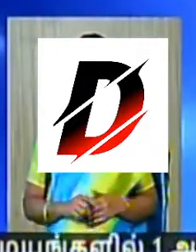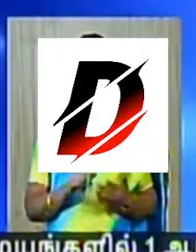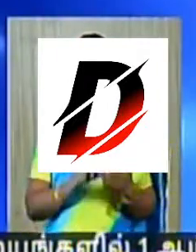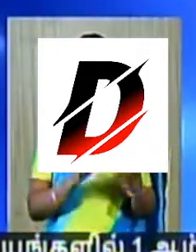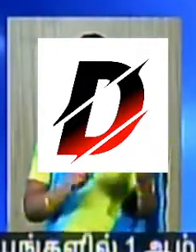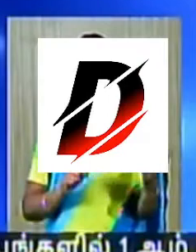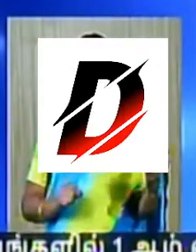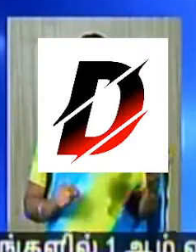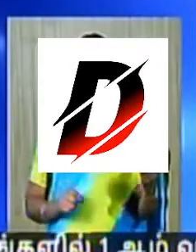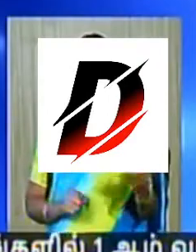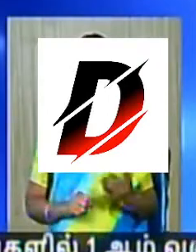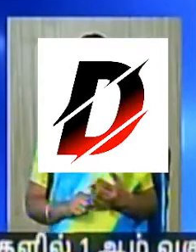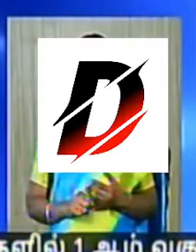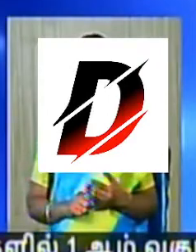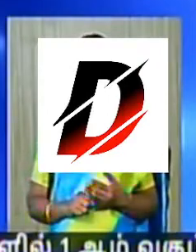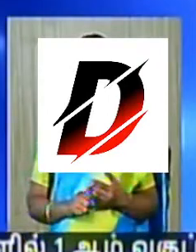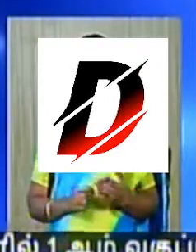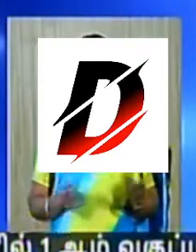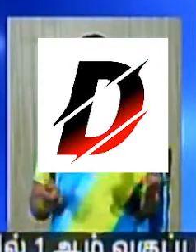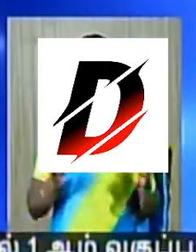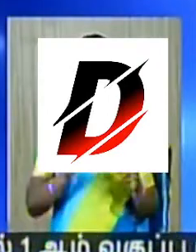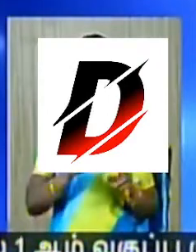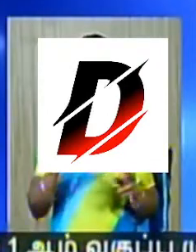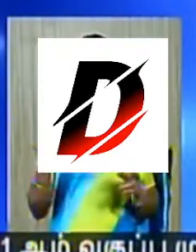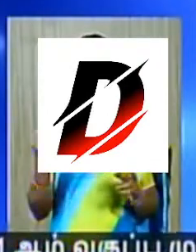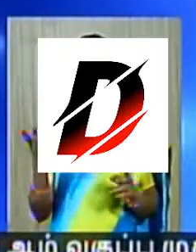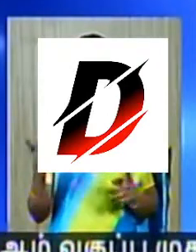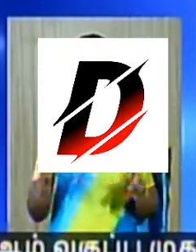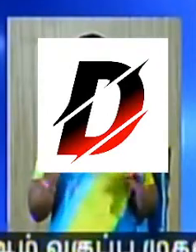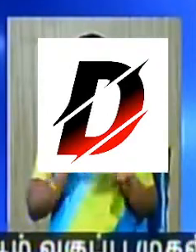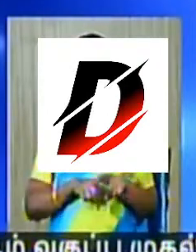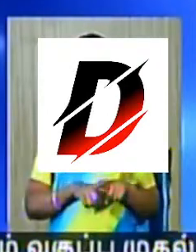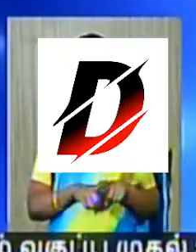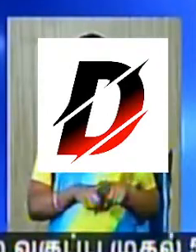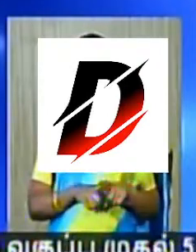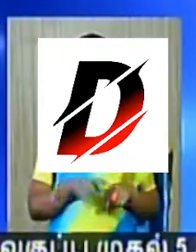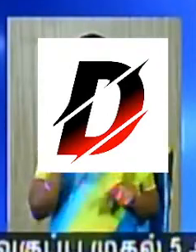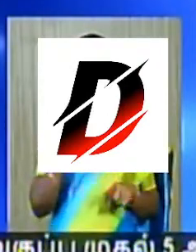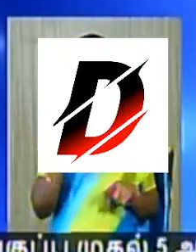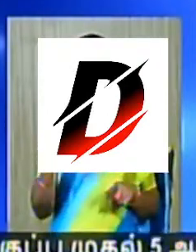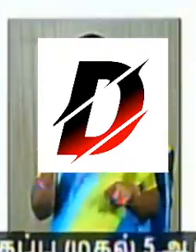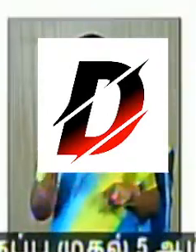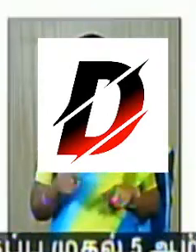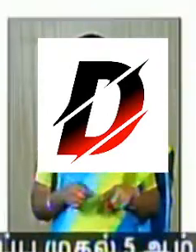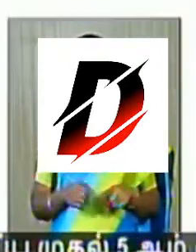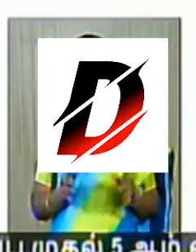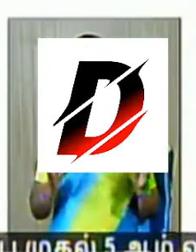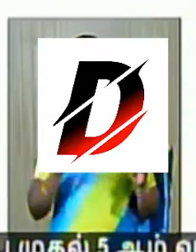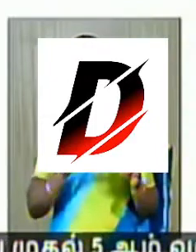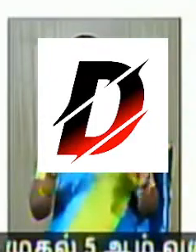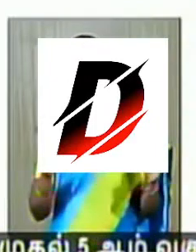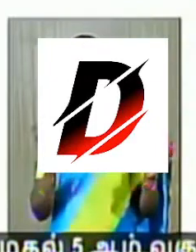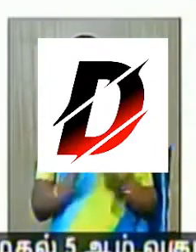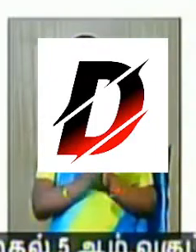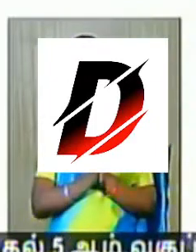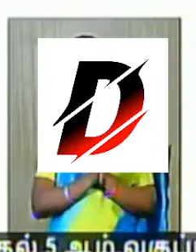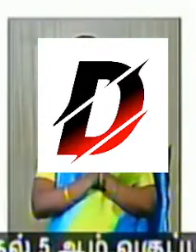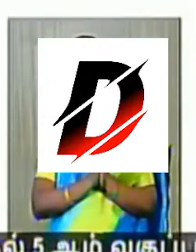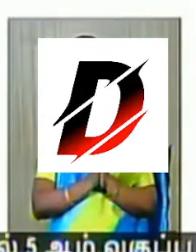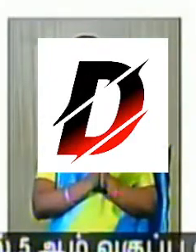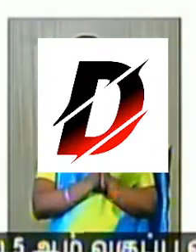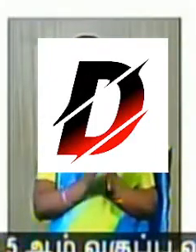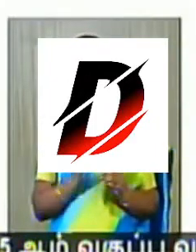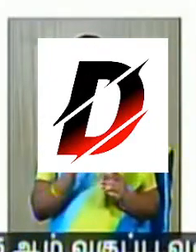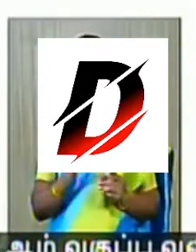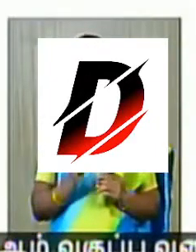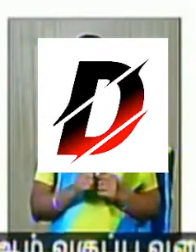ஆமாம், +3 -9 இப்போ ரெண்டுத்தையும் இப்போ இருக்குன்னா -9 வரும். அது ரெண்டையும் கழிச்சா 0 வந்துடும்ல,